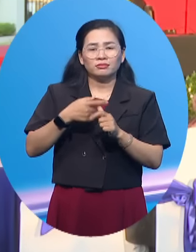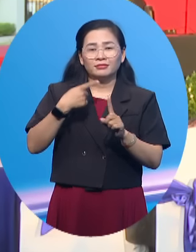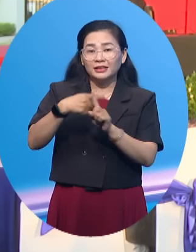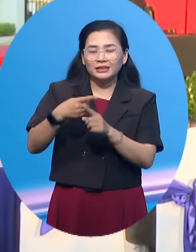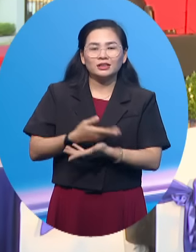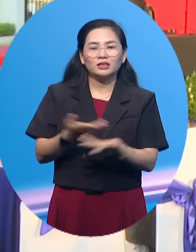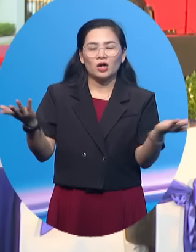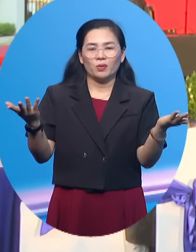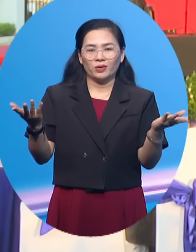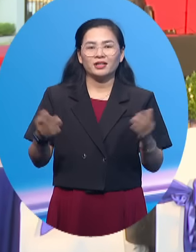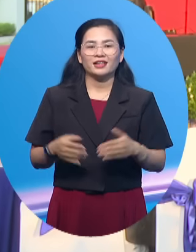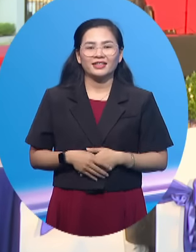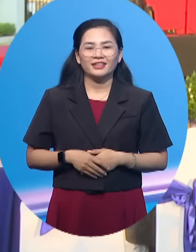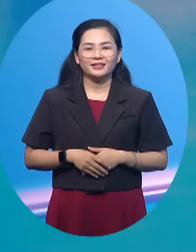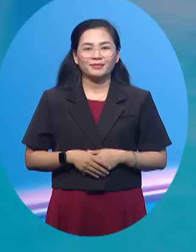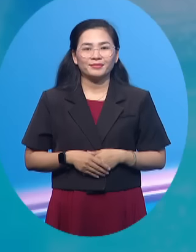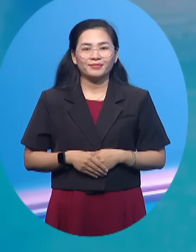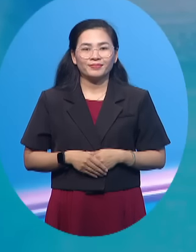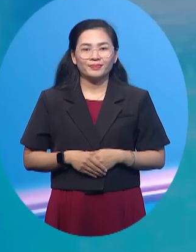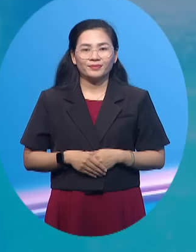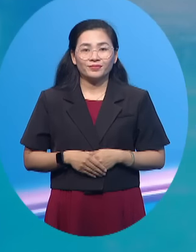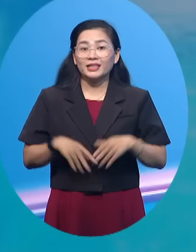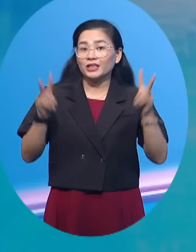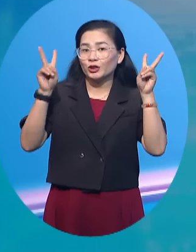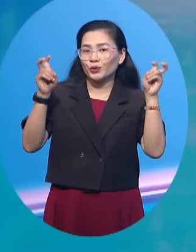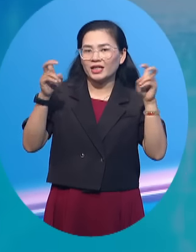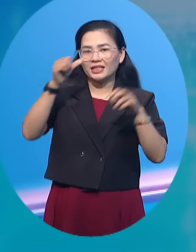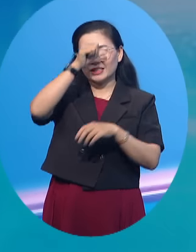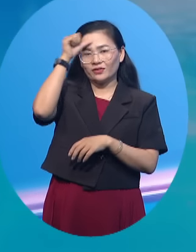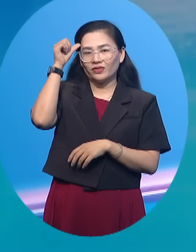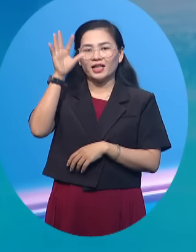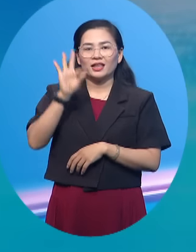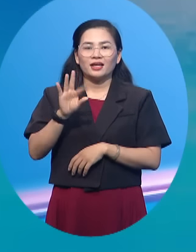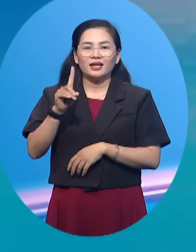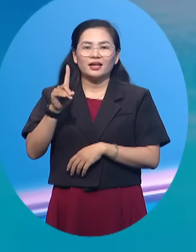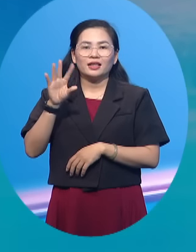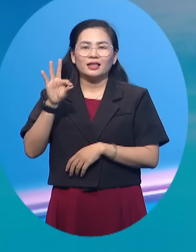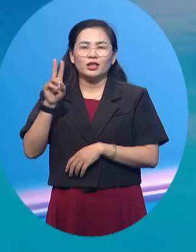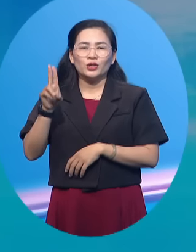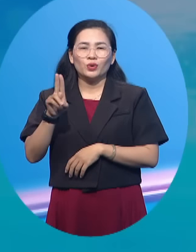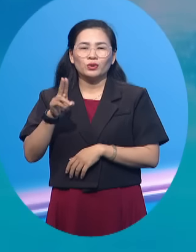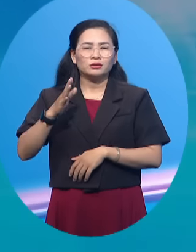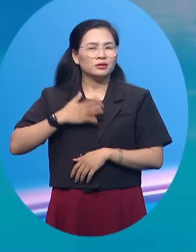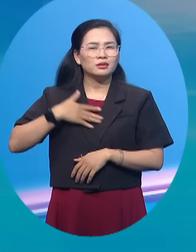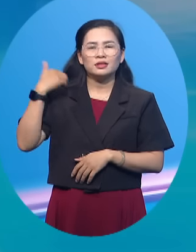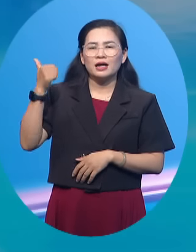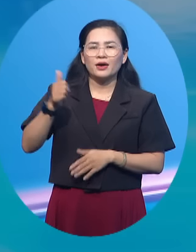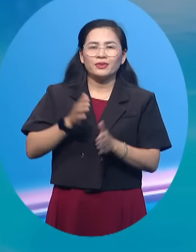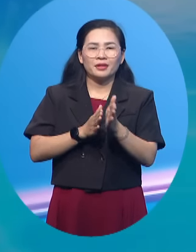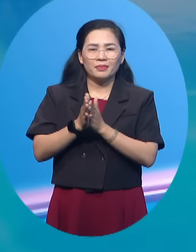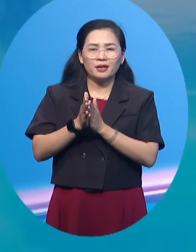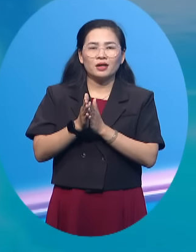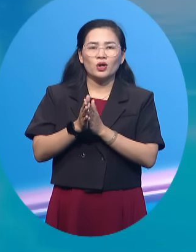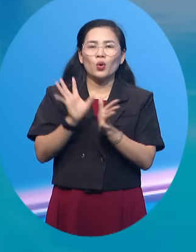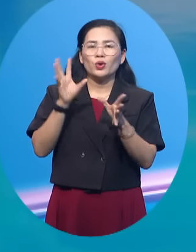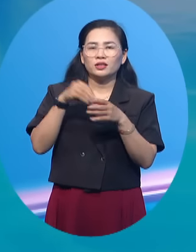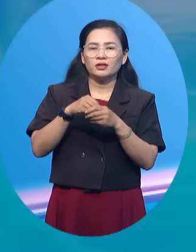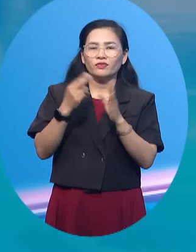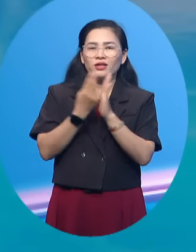đặc biệt là giới trẻ. Với chủ đề sinh viên TDTU tự hào tiếp bước, hội diễn văn nghệ sinh viên năm học